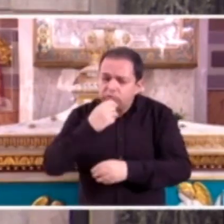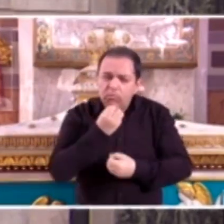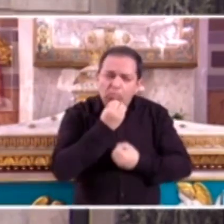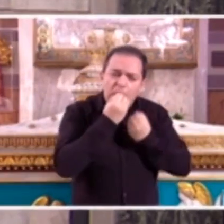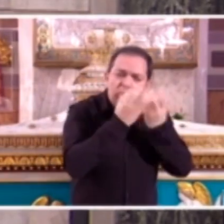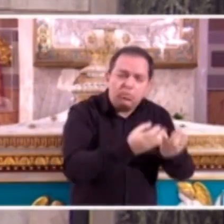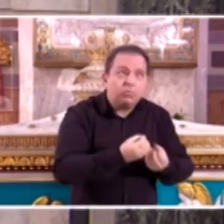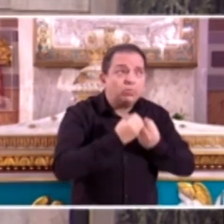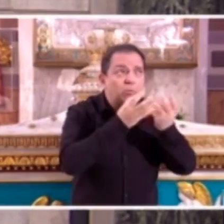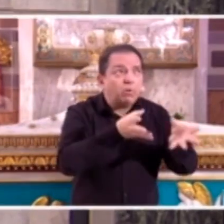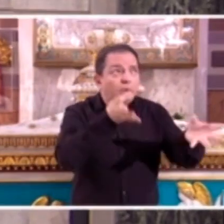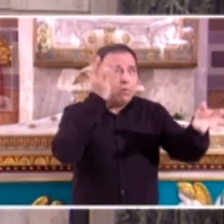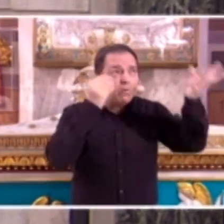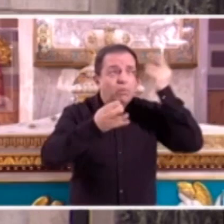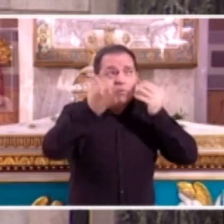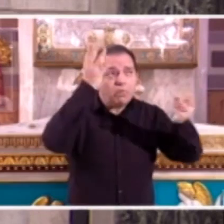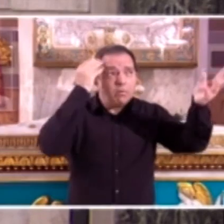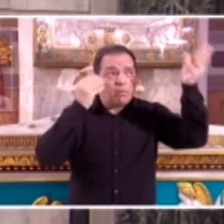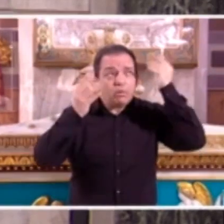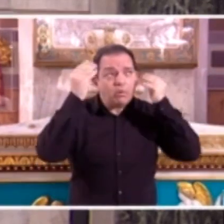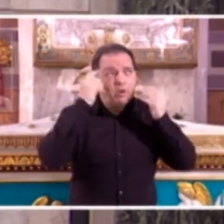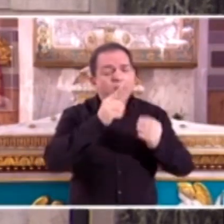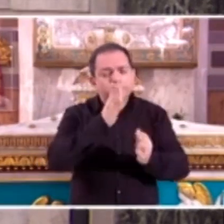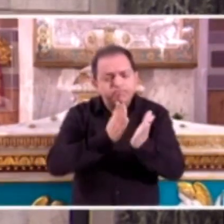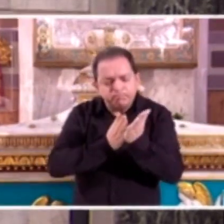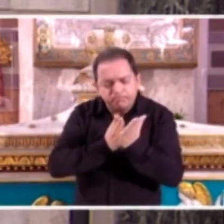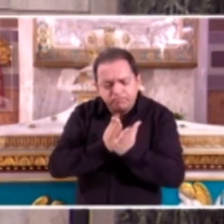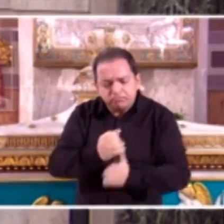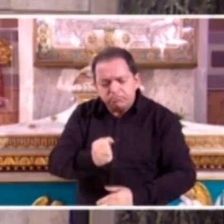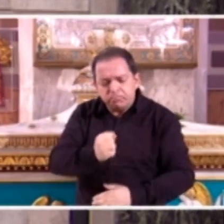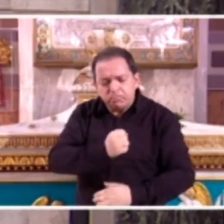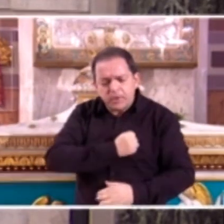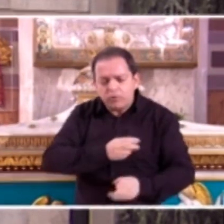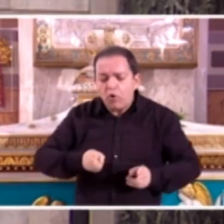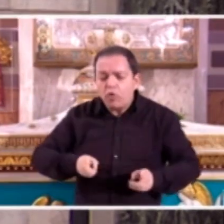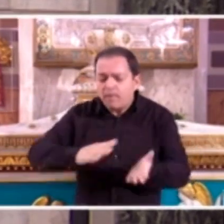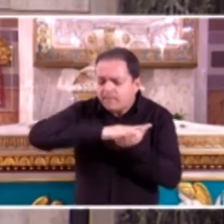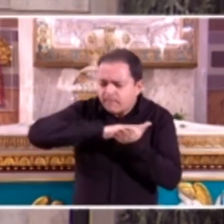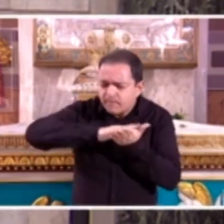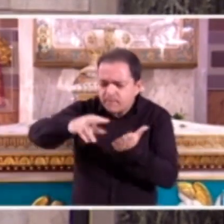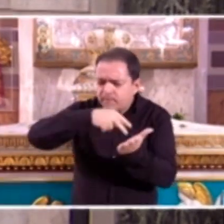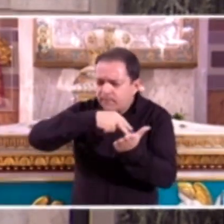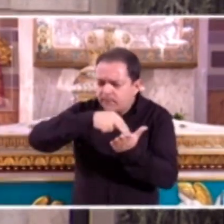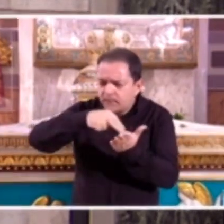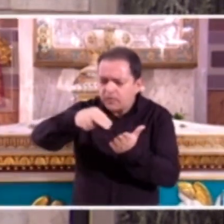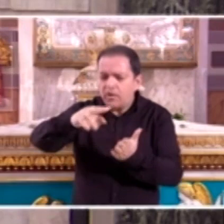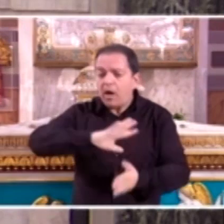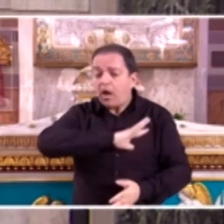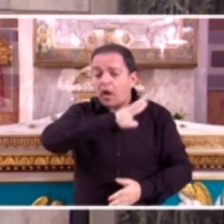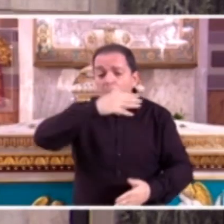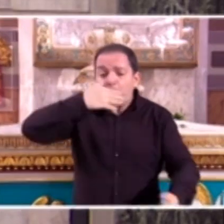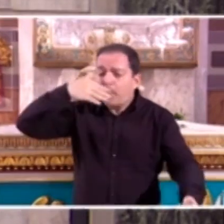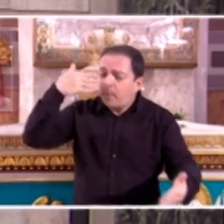εκλογής απόρριτο και την πίστην τη ρίζα των